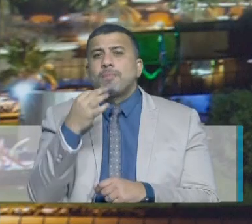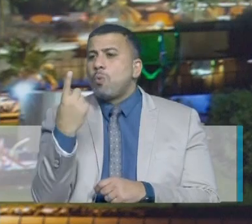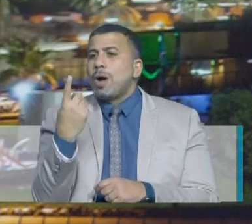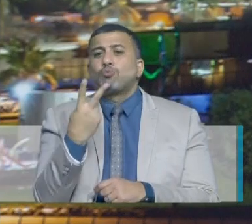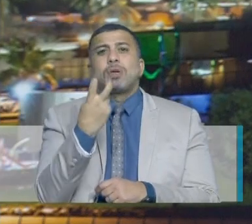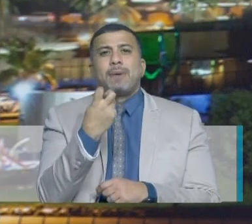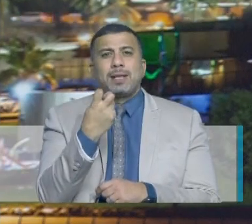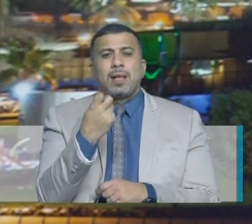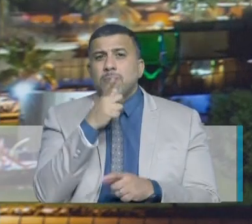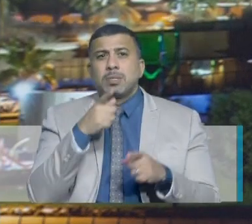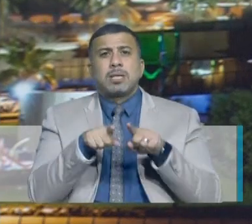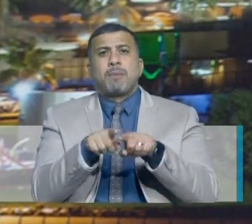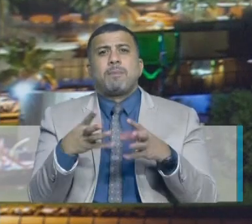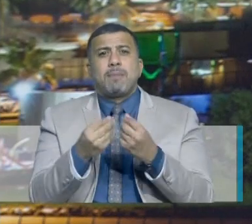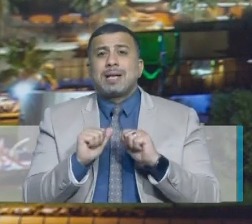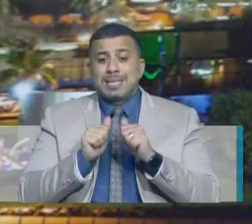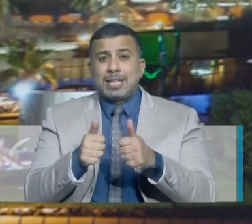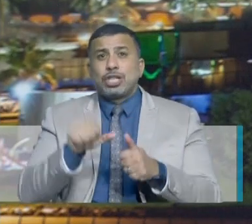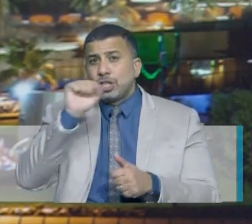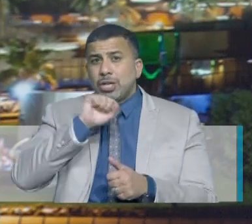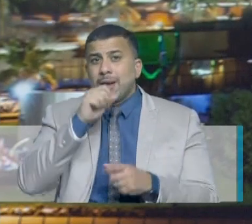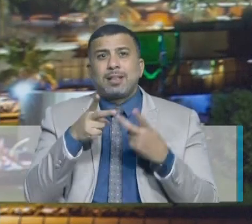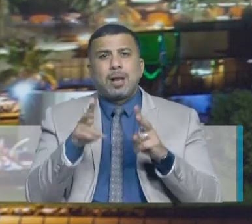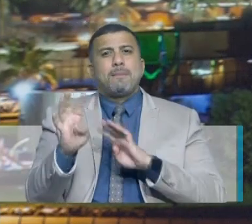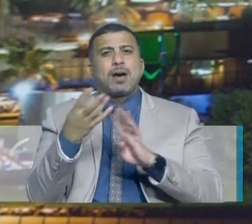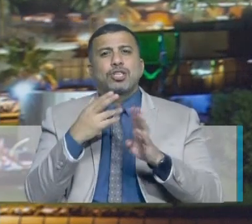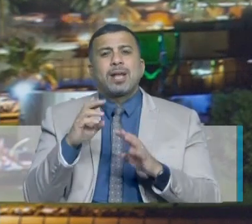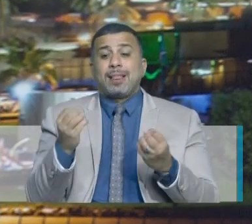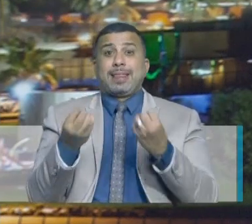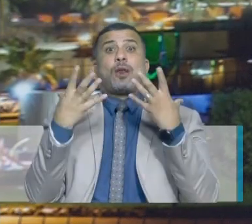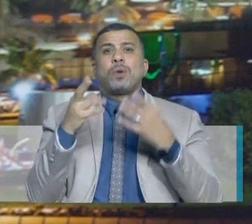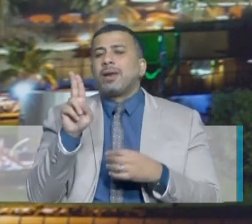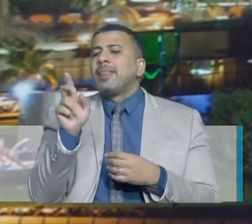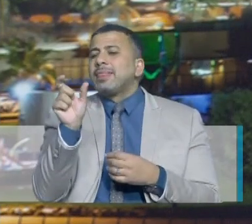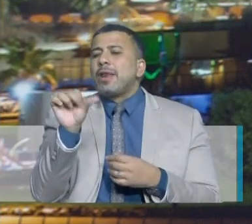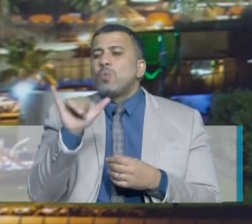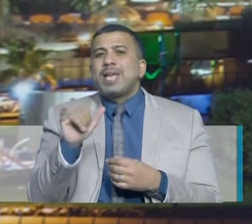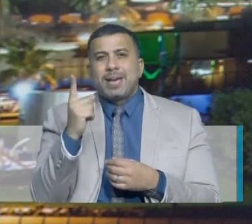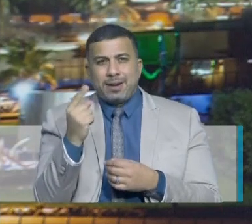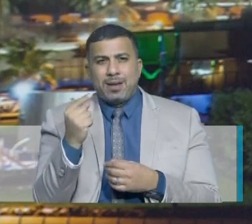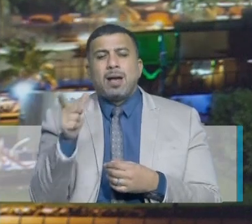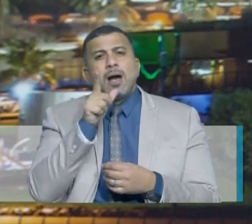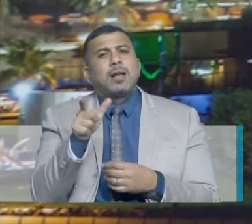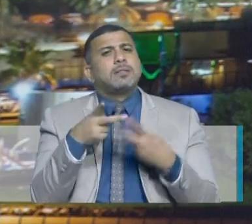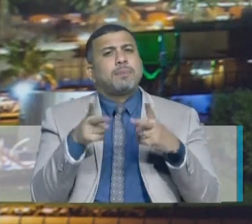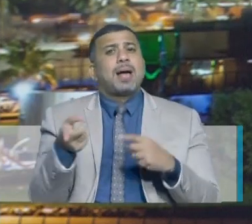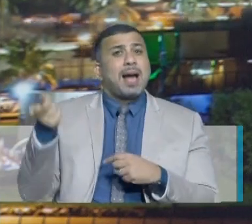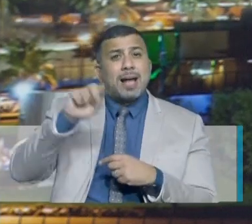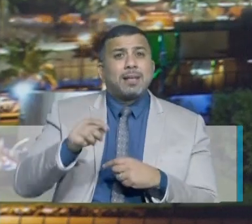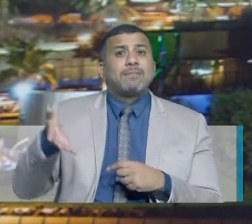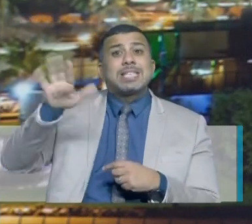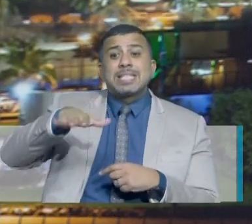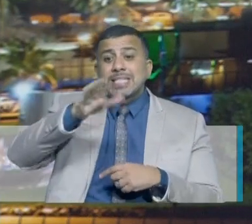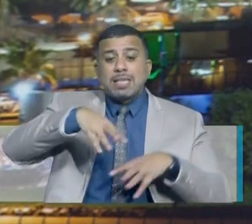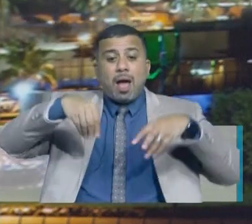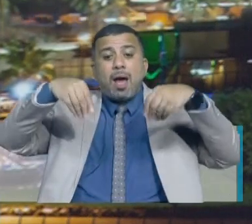1971 بالتزامن مع استعداد الشارقه لانطلاقه لانطلاقه مهرجان تنوير الذي سيبدا غدا في